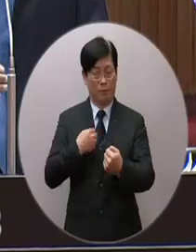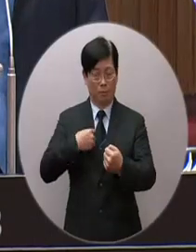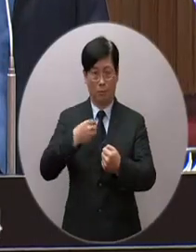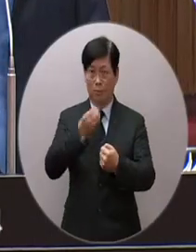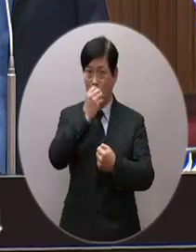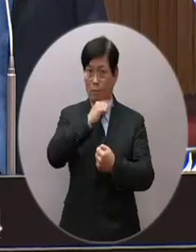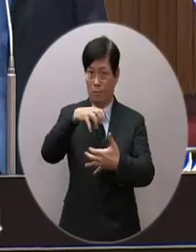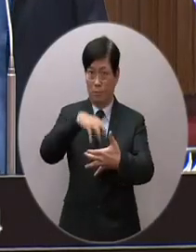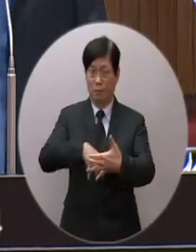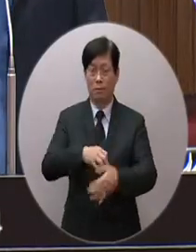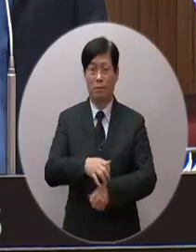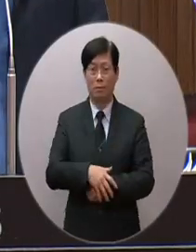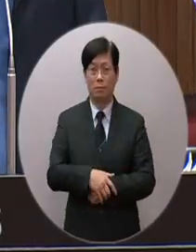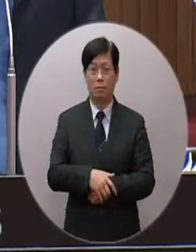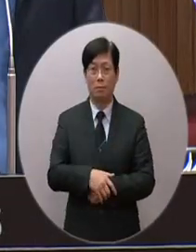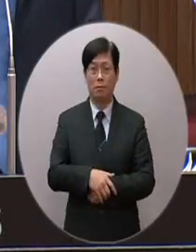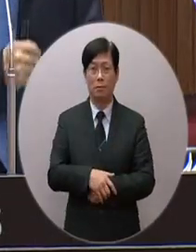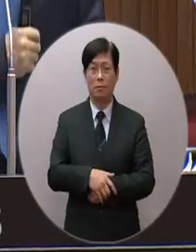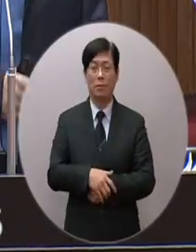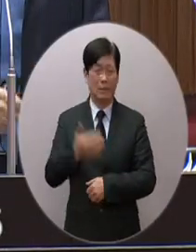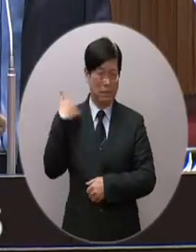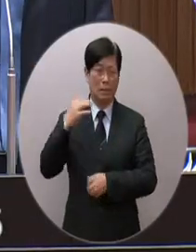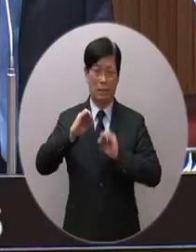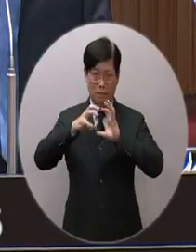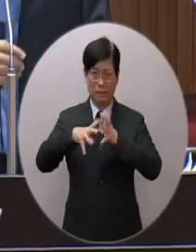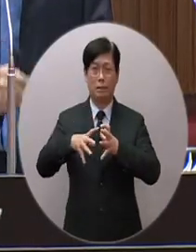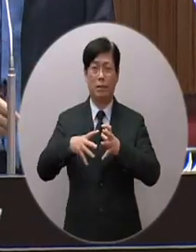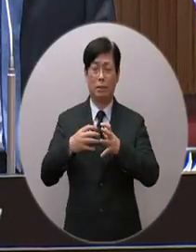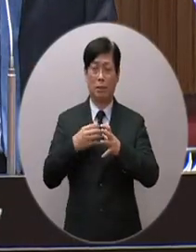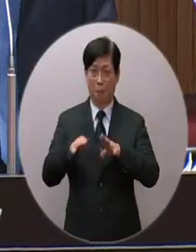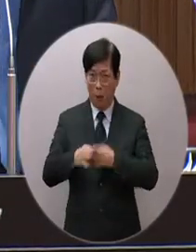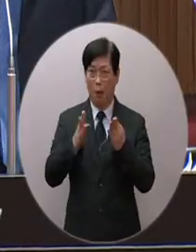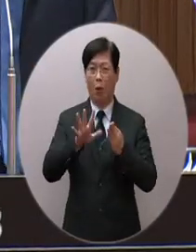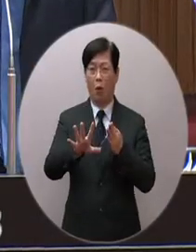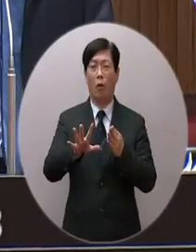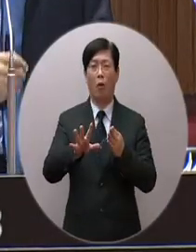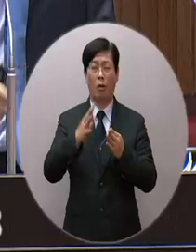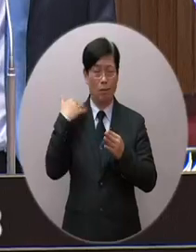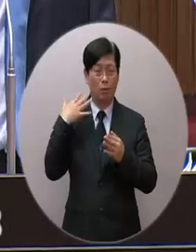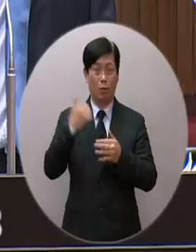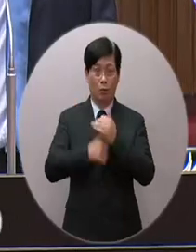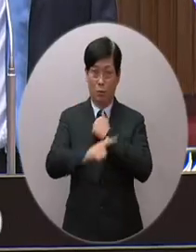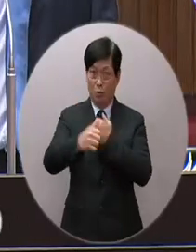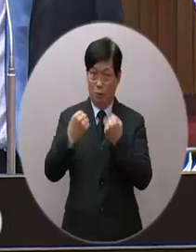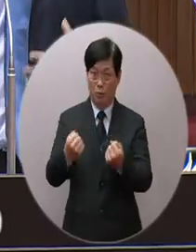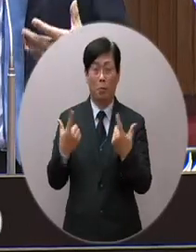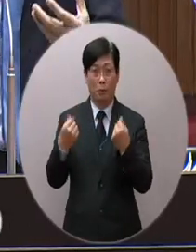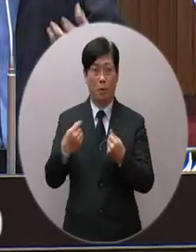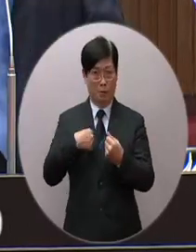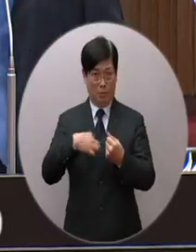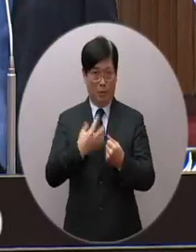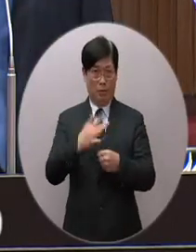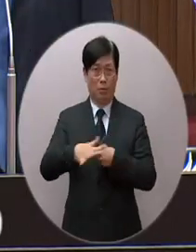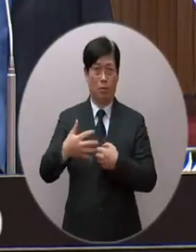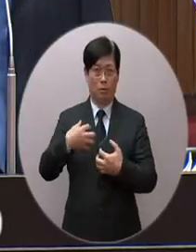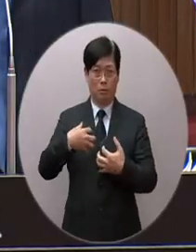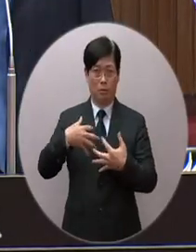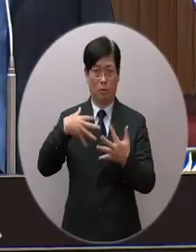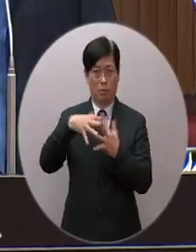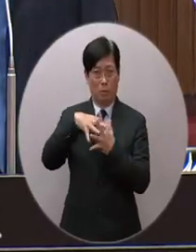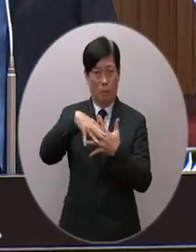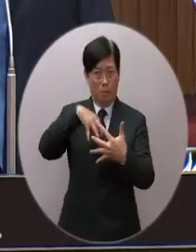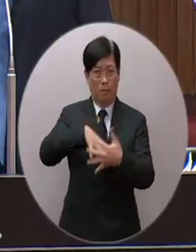的食物，自有地球以来就生存，有生物以来就存伫咱的。生物内底